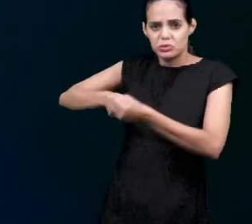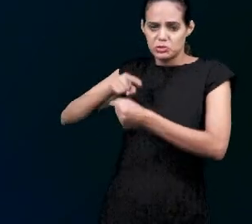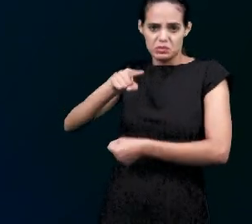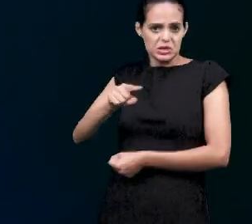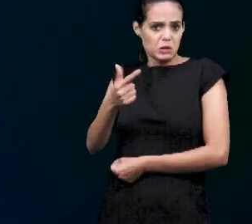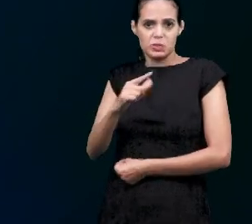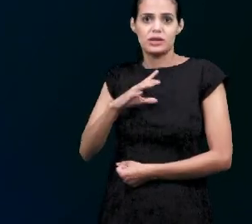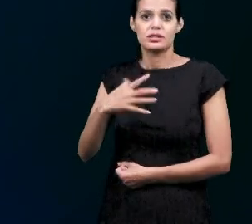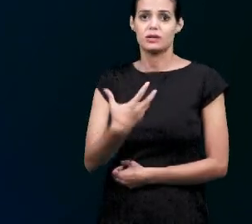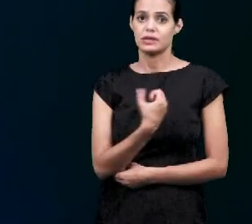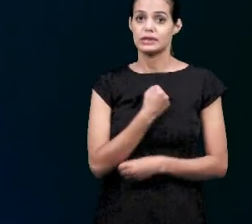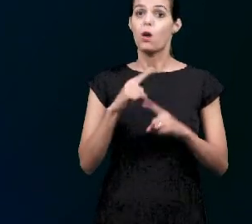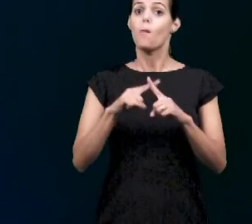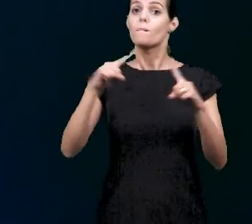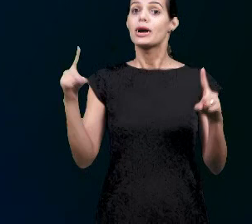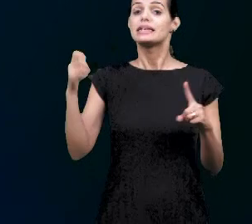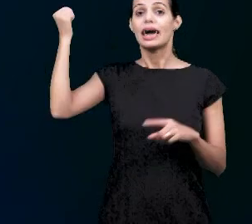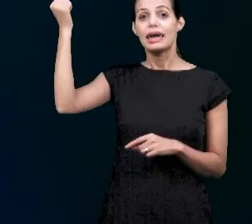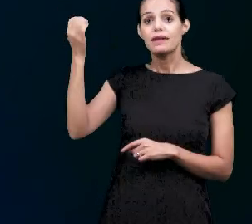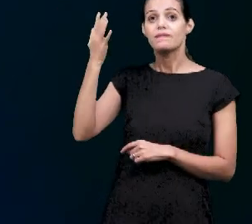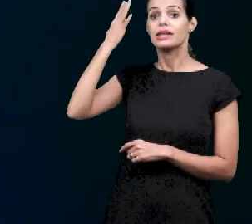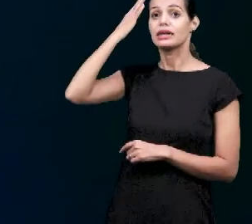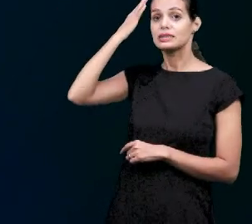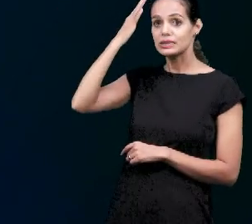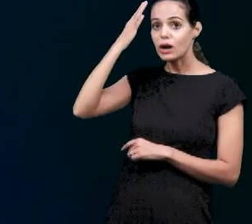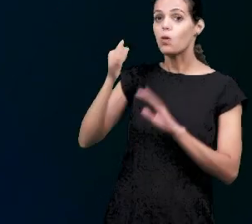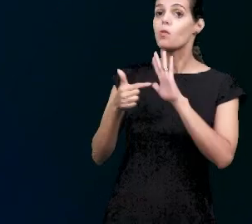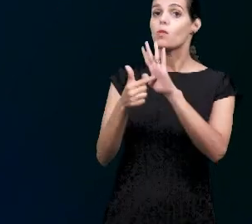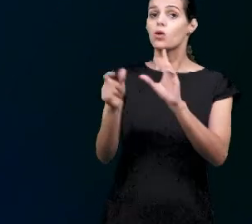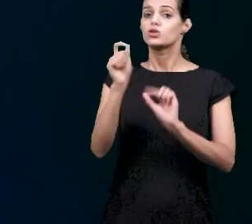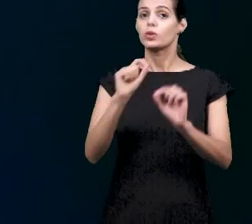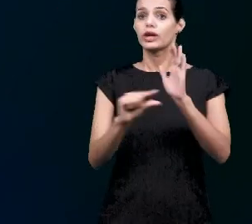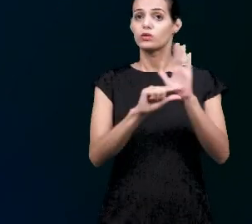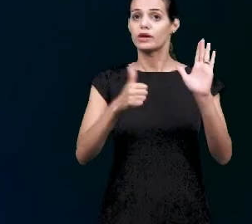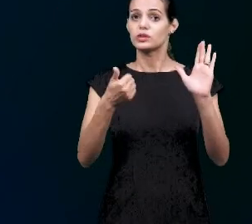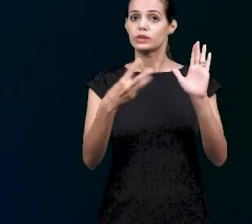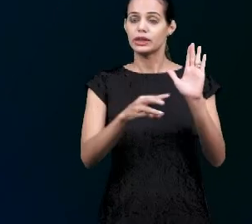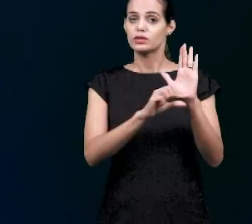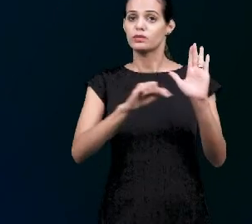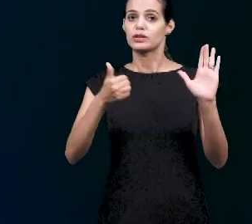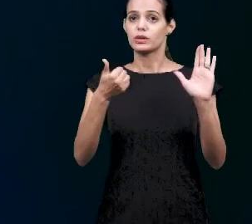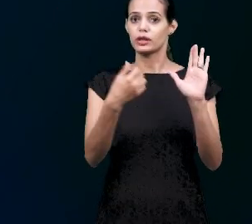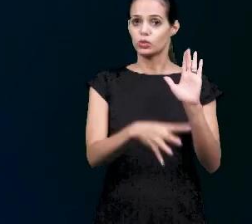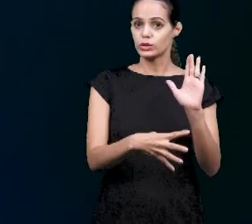dit, donne-moi à boire, c'est toi qui le demanderais, il te donnerait de l'eau vivante. La paix du Seigneur Jésus.